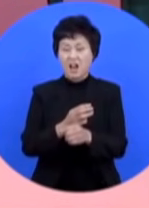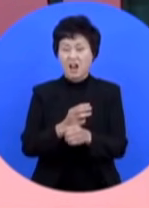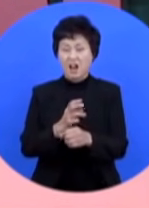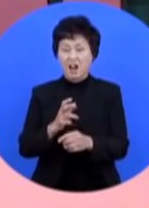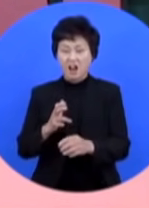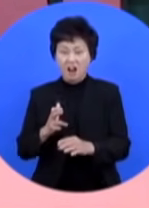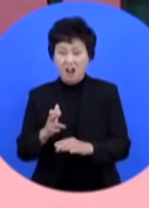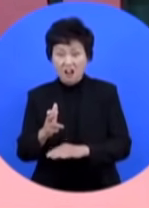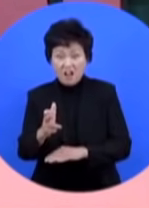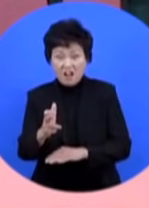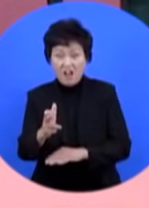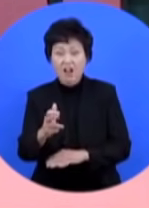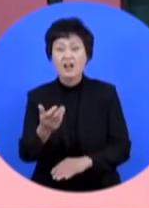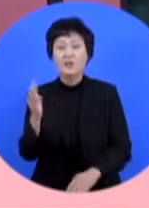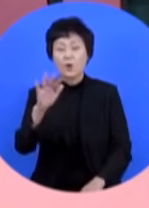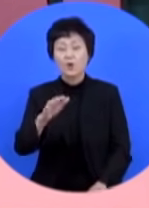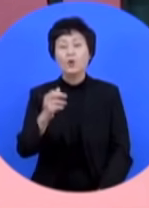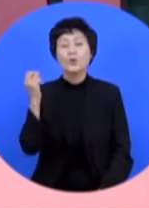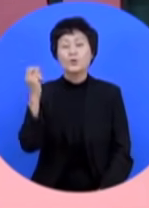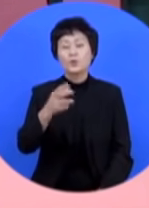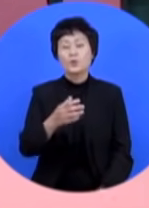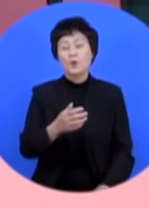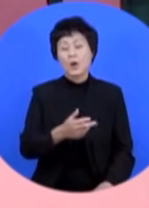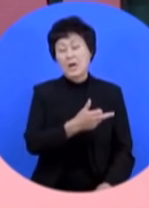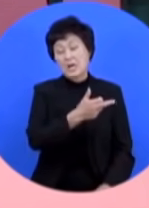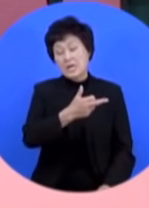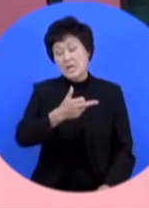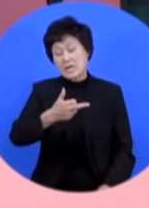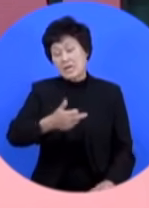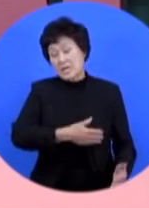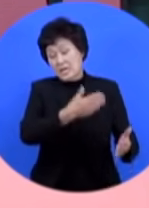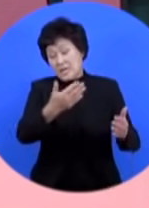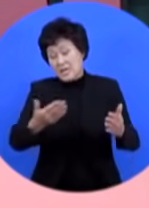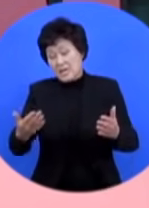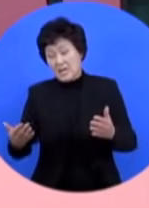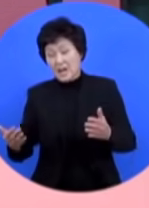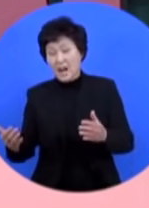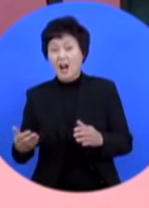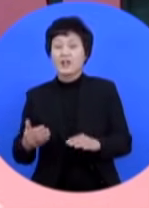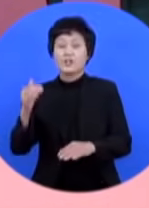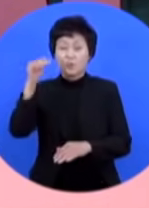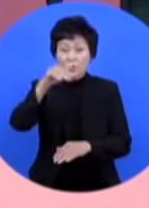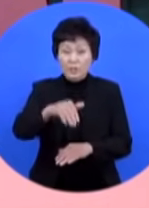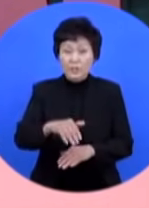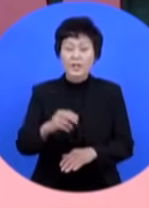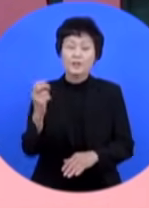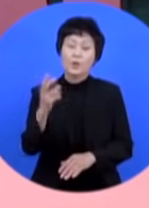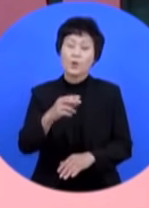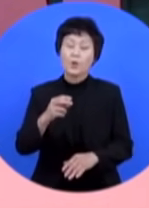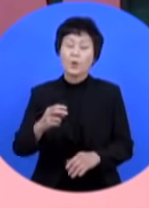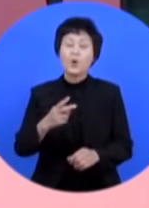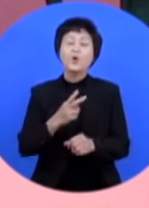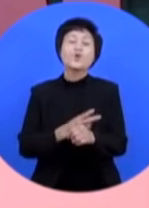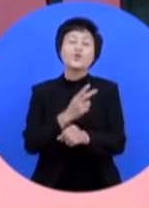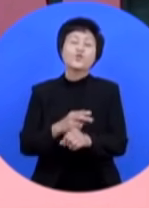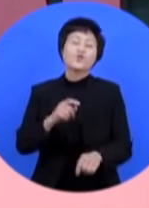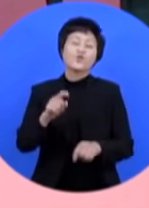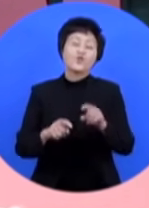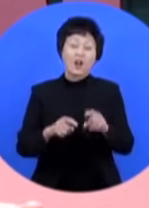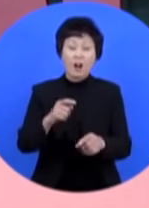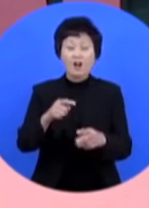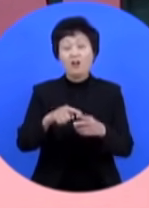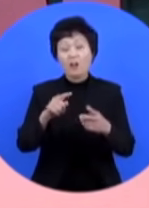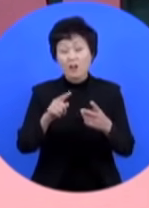싣고 큰 강을 두 개를 건너야 되고 또 내려서 정글이네 아주. 예, 두 시간을 걷든지 아니면 롱보트라 배를 타고 또 한